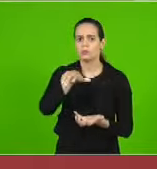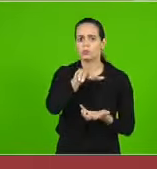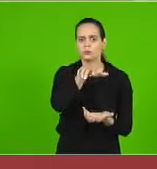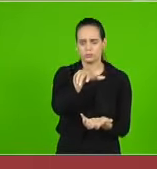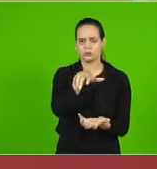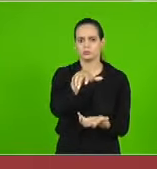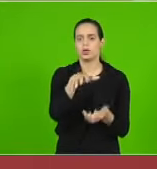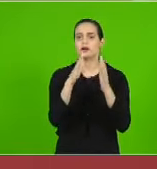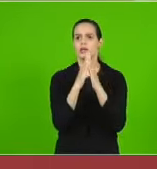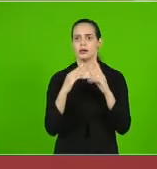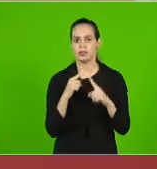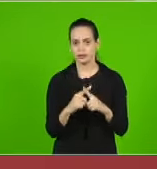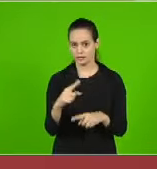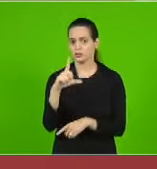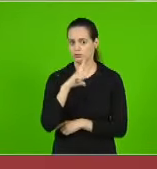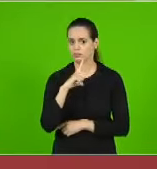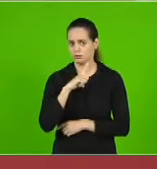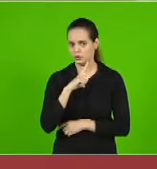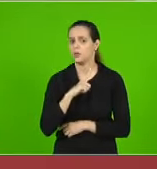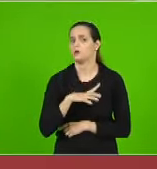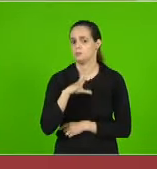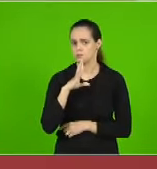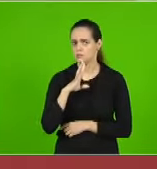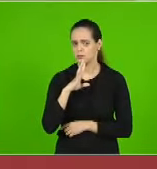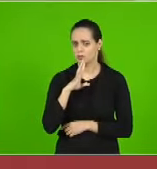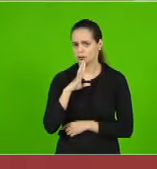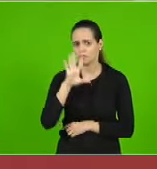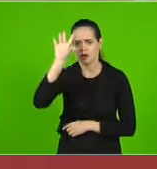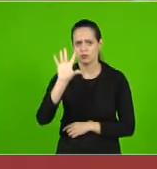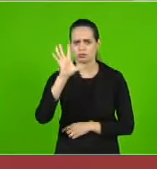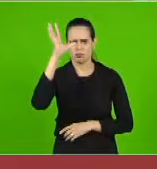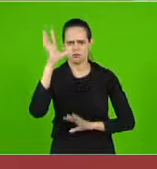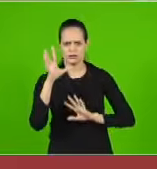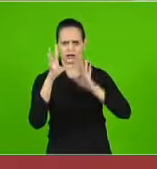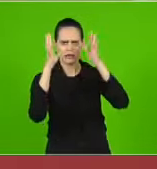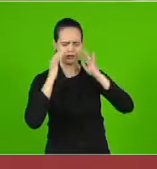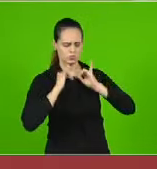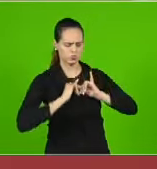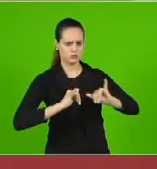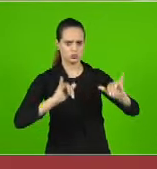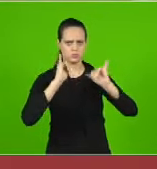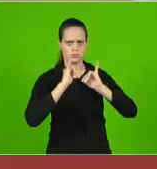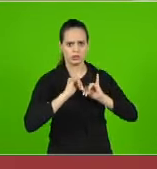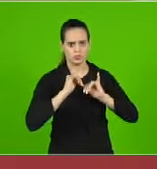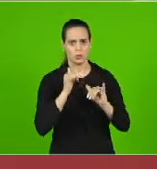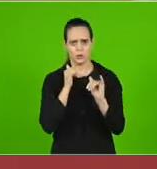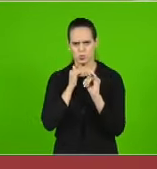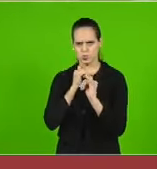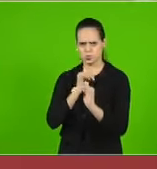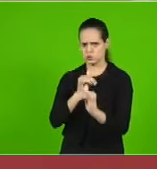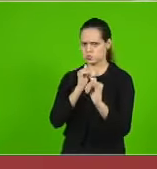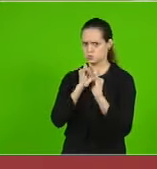мы рассмотрим знамения и предупреждения, предвозвещенные трубными